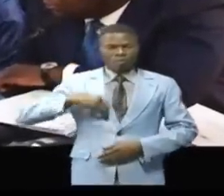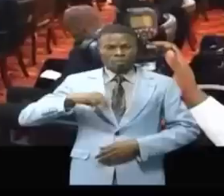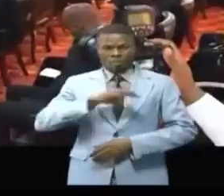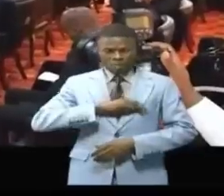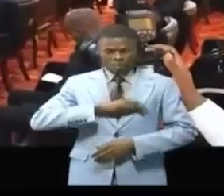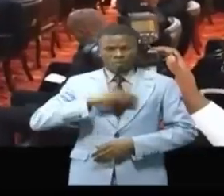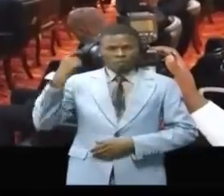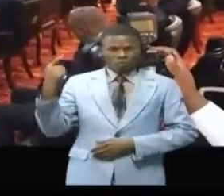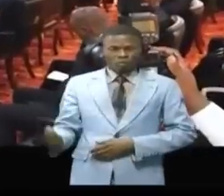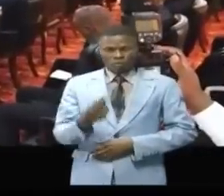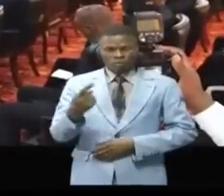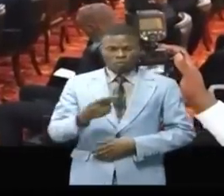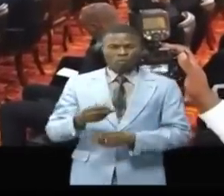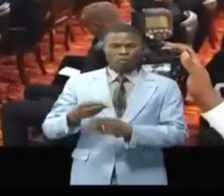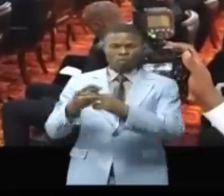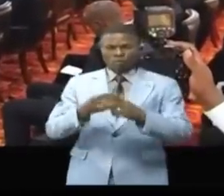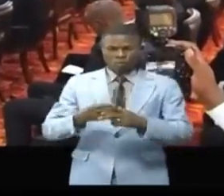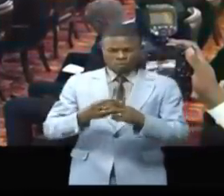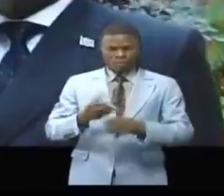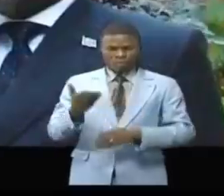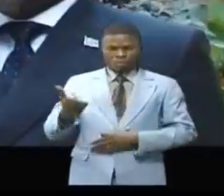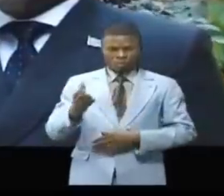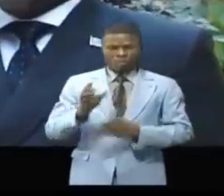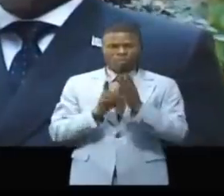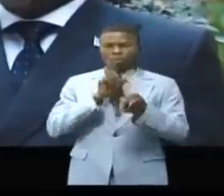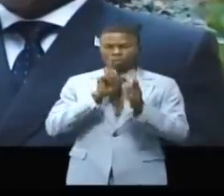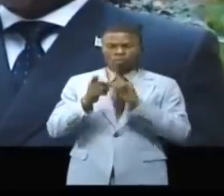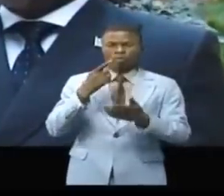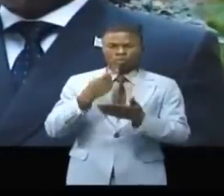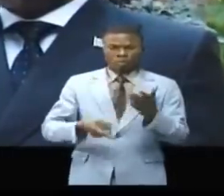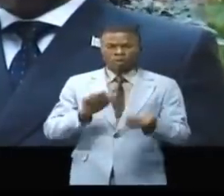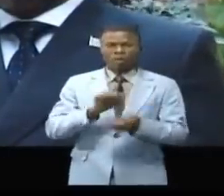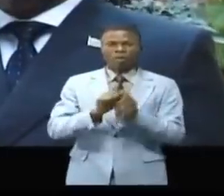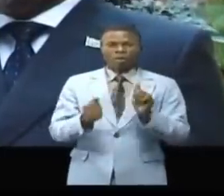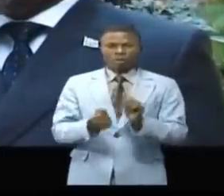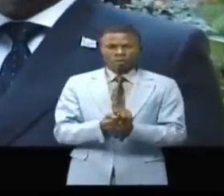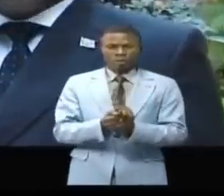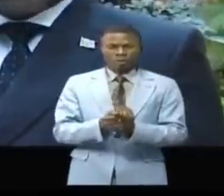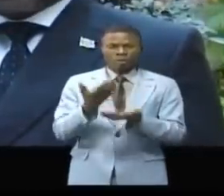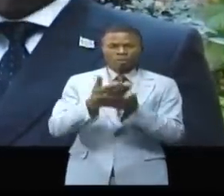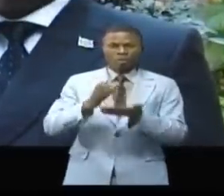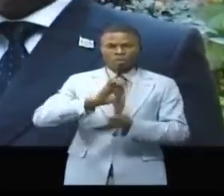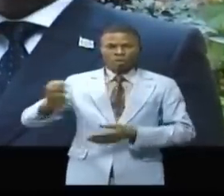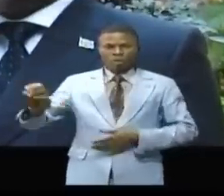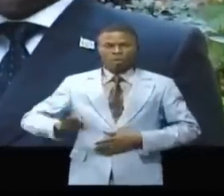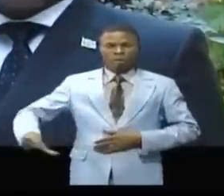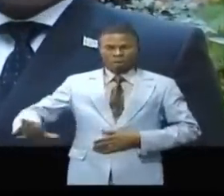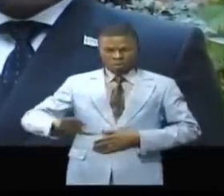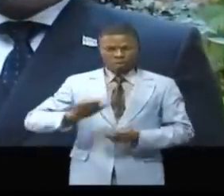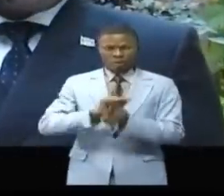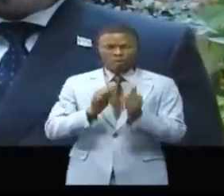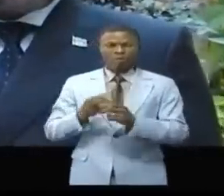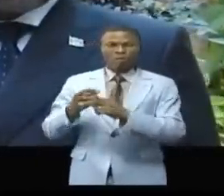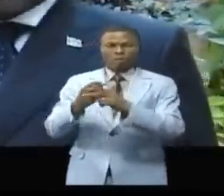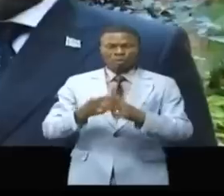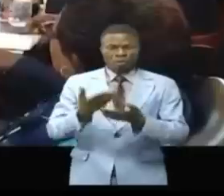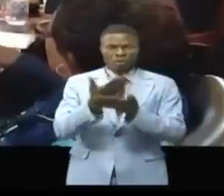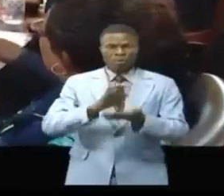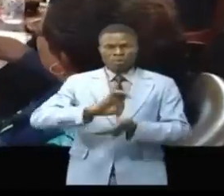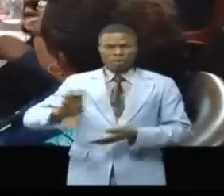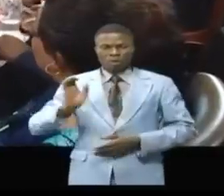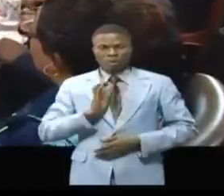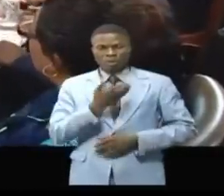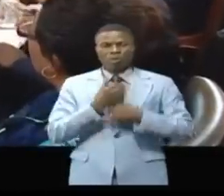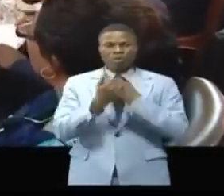sécurité. Il s'est agi essentiellement de développer la situation de l'est du pays, la situation sécuritaire de l'est de notre